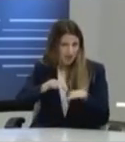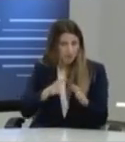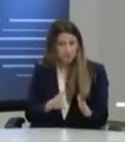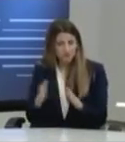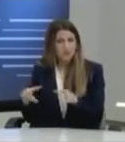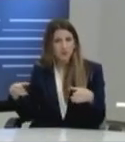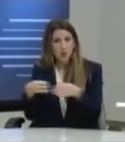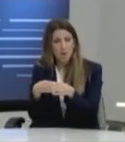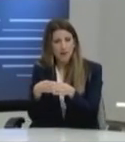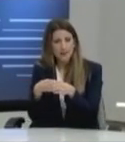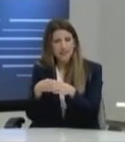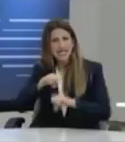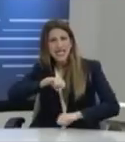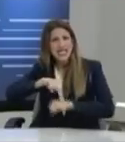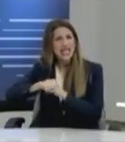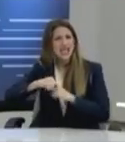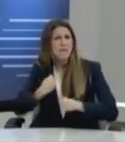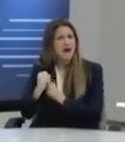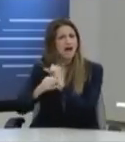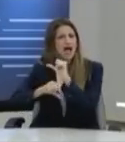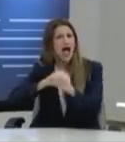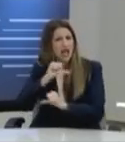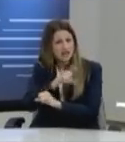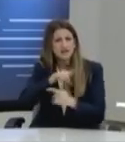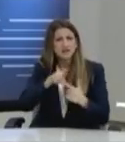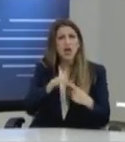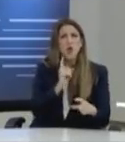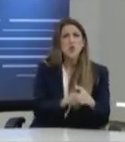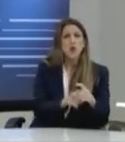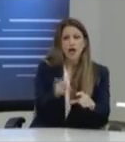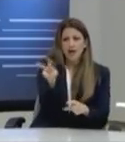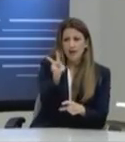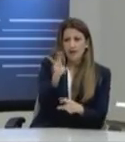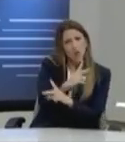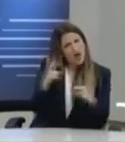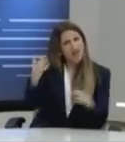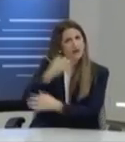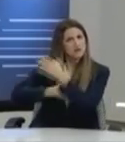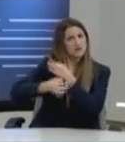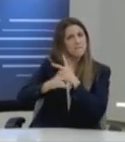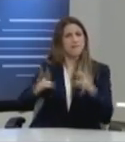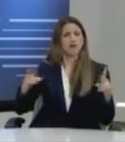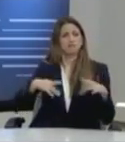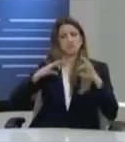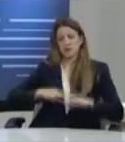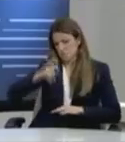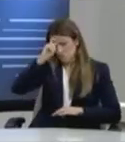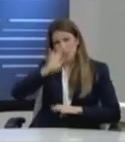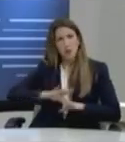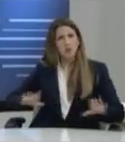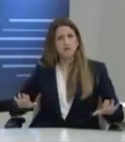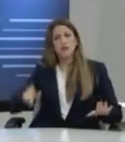Κινάλ και το Κομμουνιστικό Κόμμα είναι ξεκάθαρο. Έχετε μια θέση, ίσυχα, παρακαλώ, η οποία